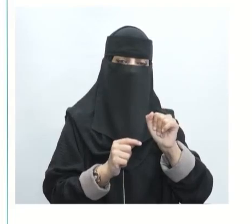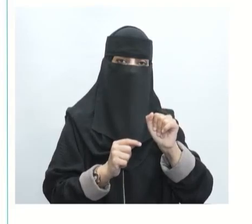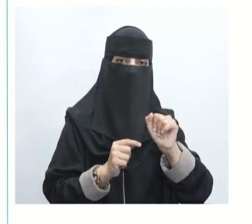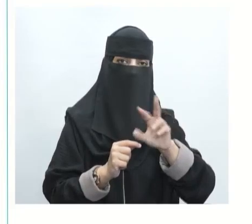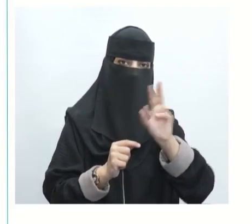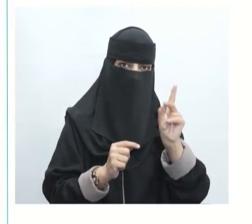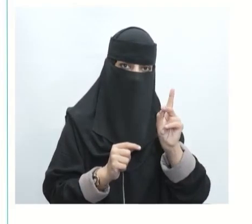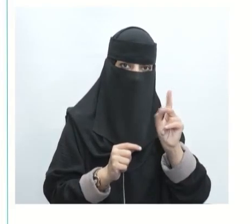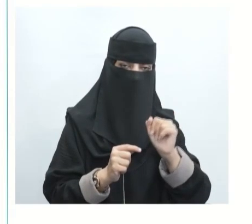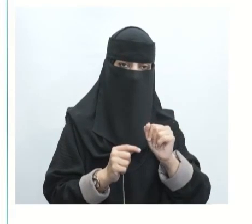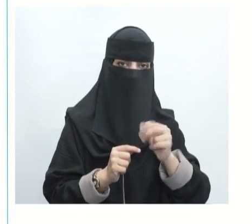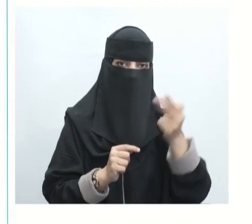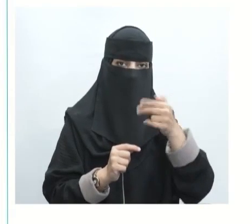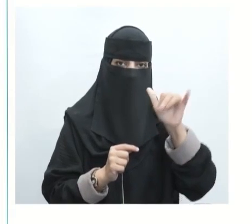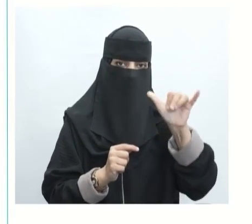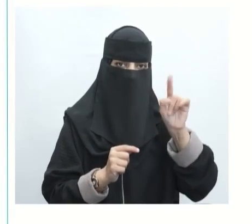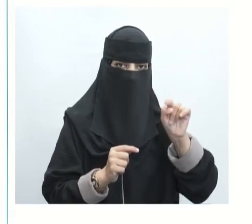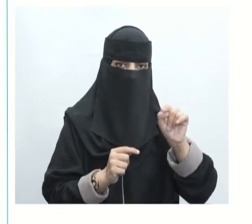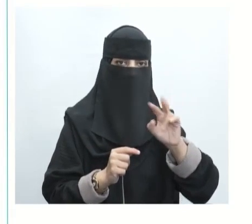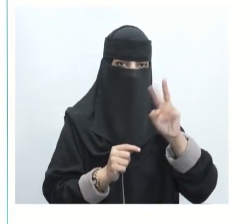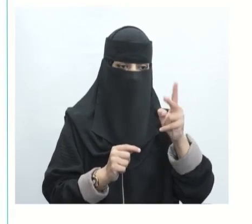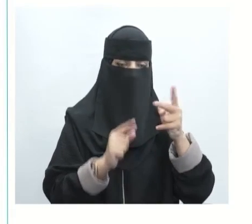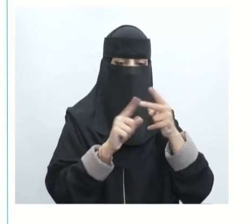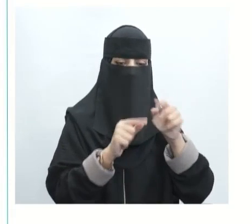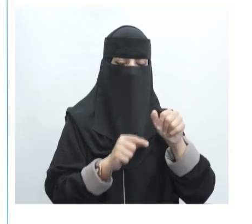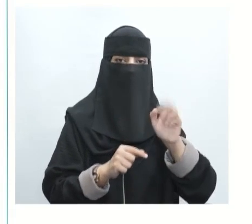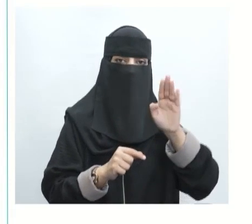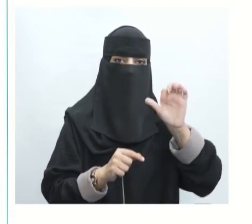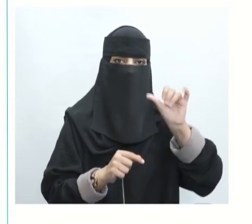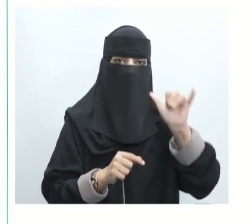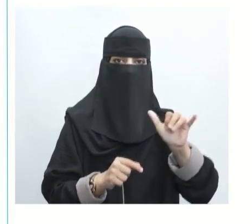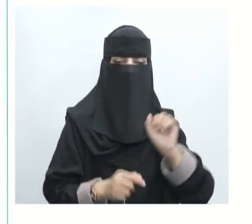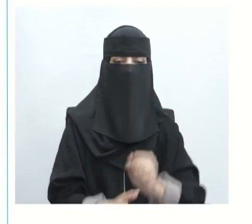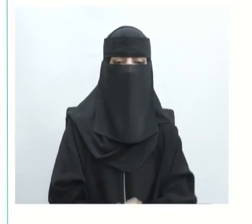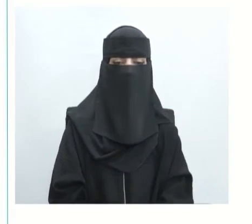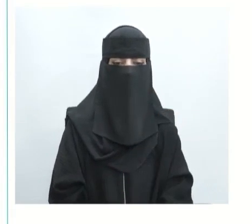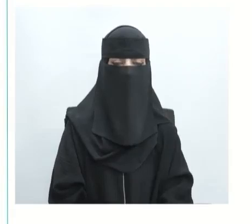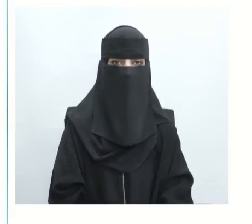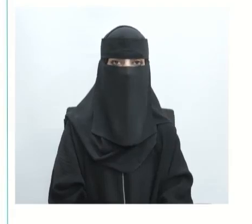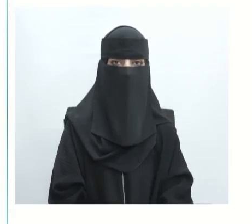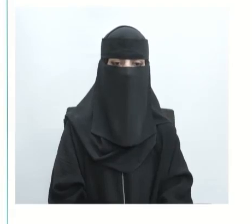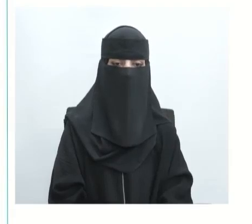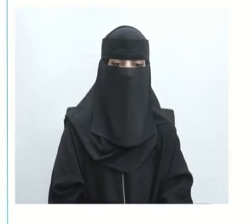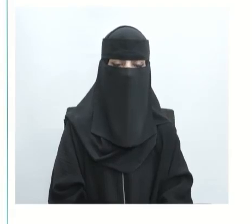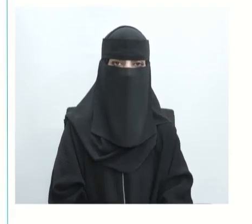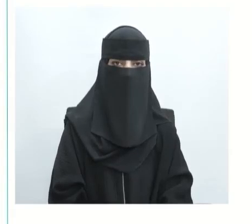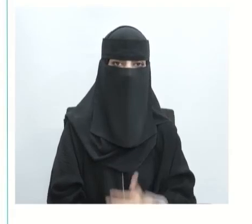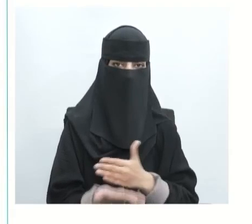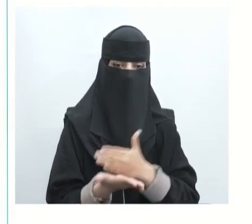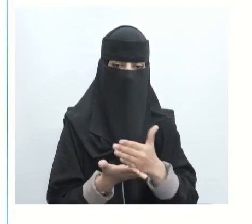ولدينا غير، ممتاز، ولدينا سوى، بارك الله فيكم.